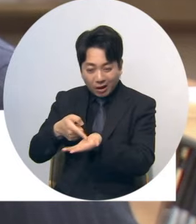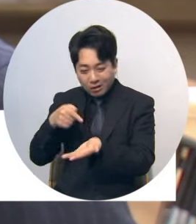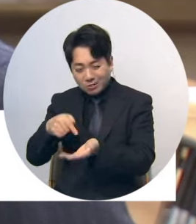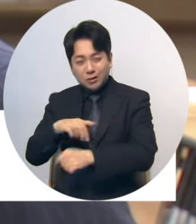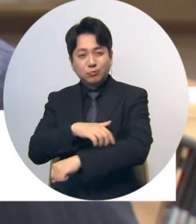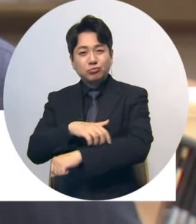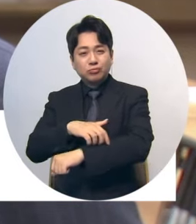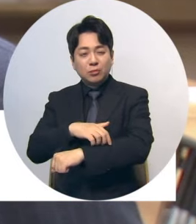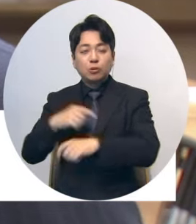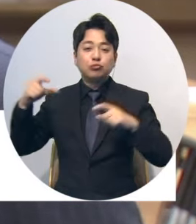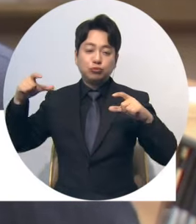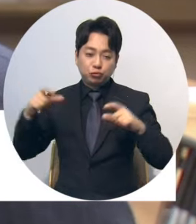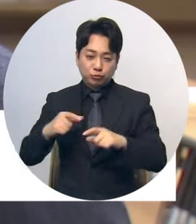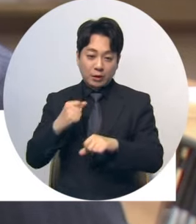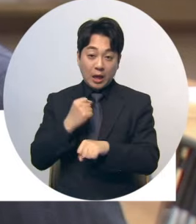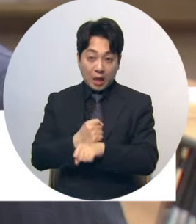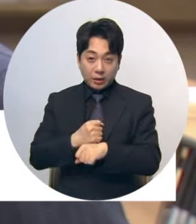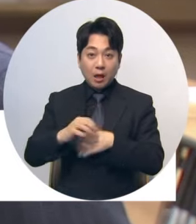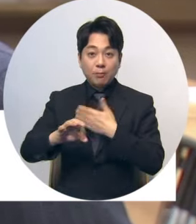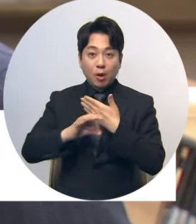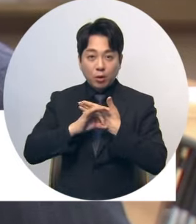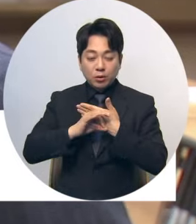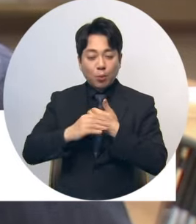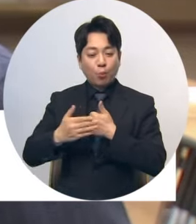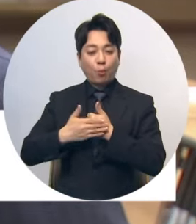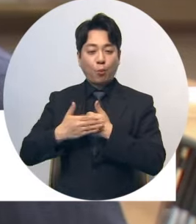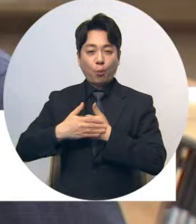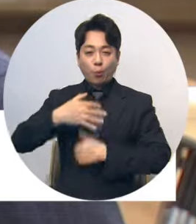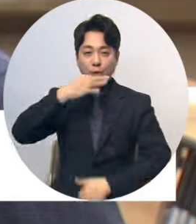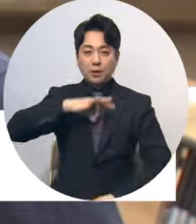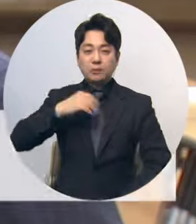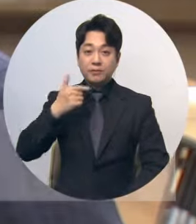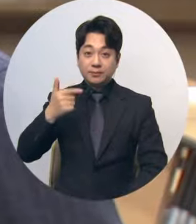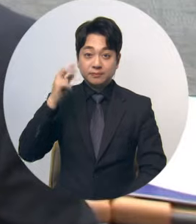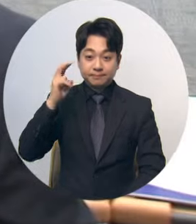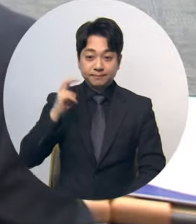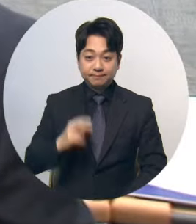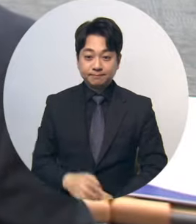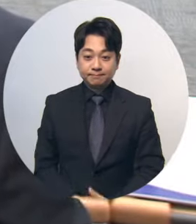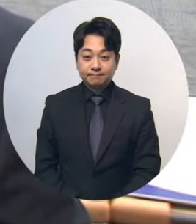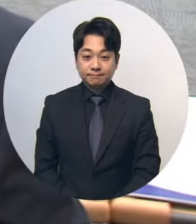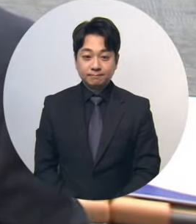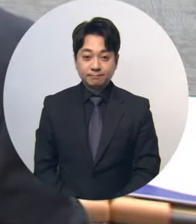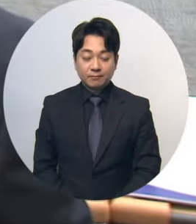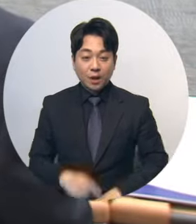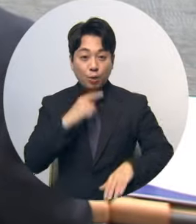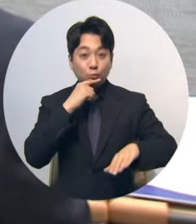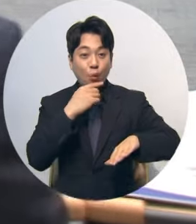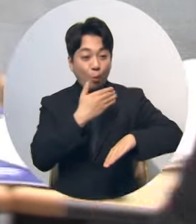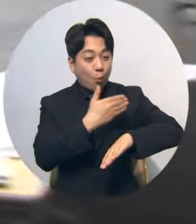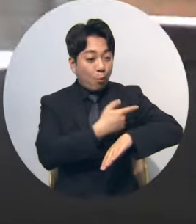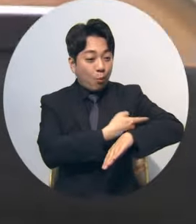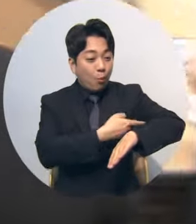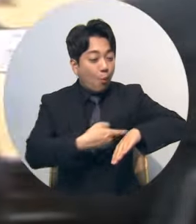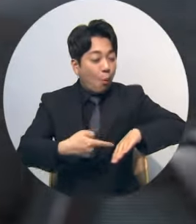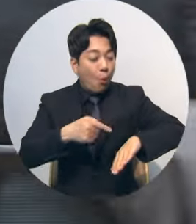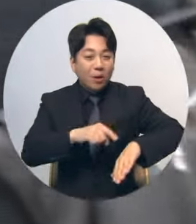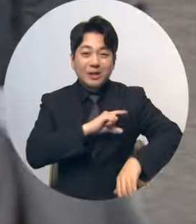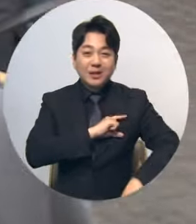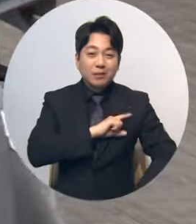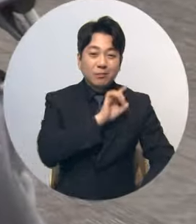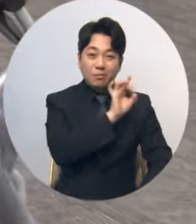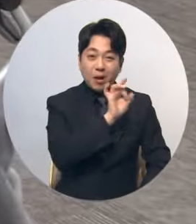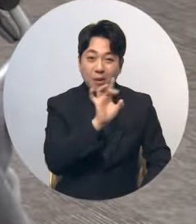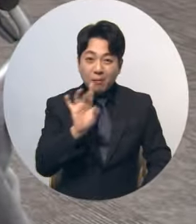간소화를 해주실 수 있다면 그러면은 도움이 되지 않을까라는 생각입니다. 동포를 구분짓기보다는 하나의